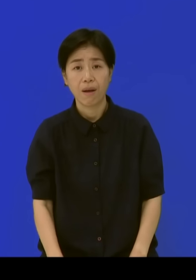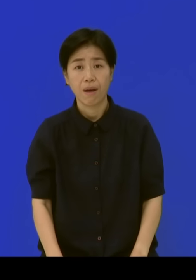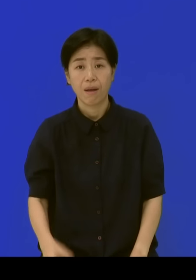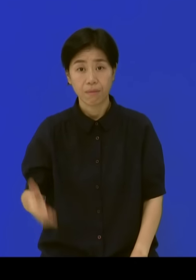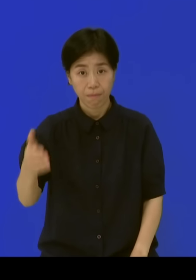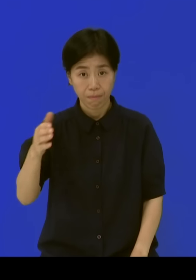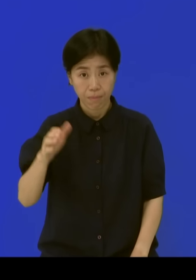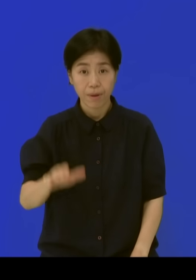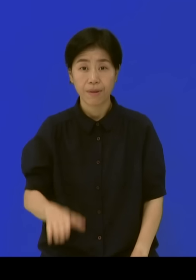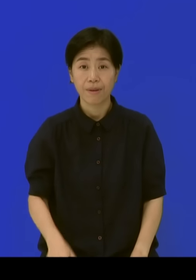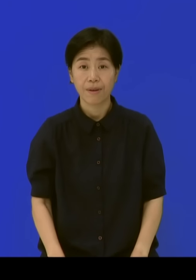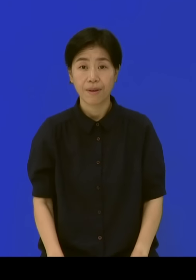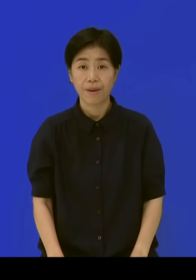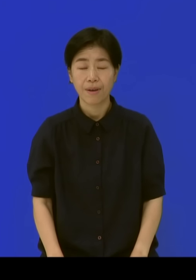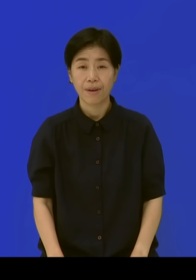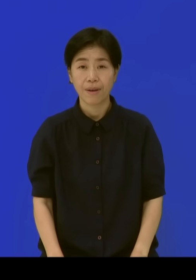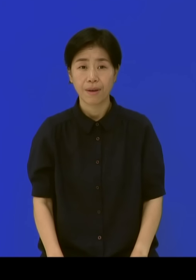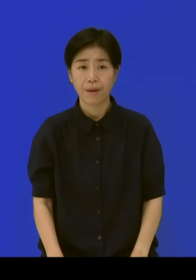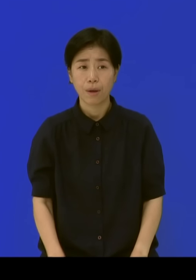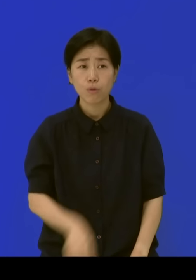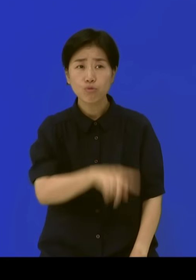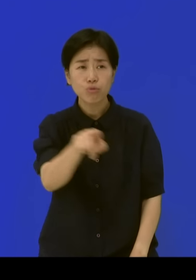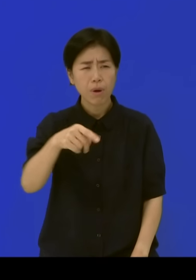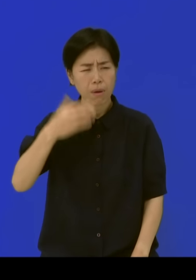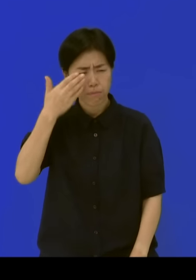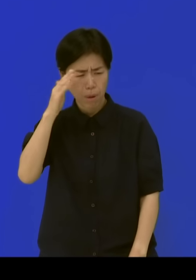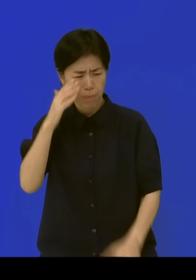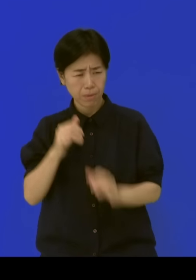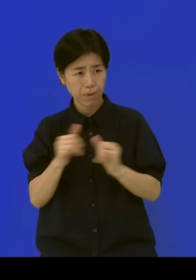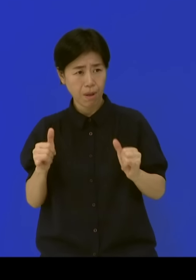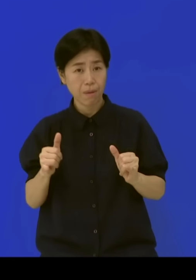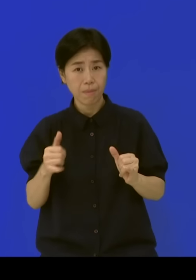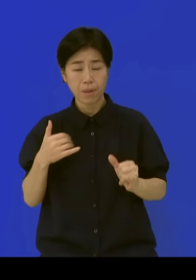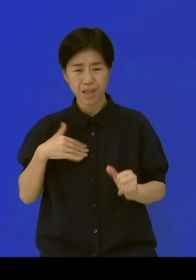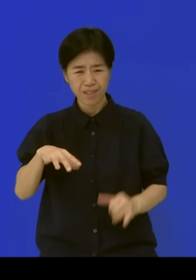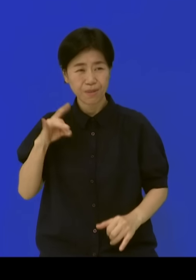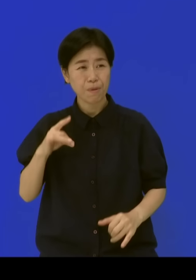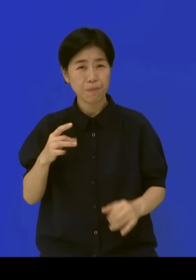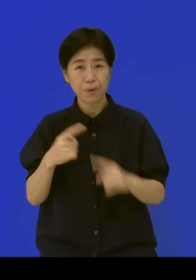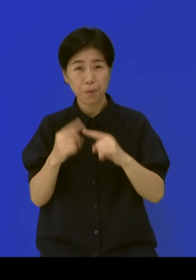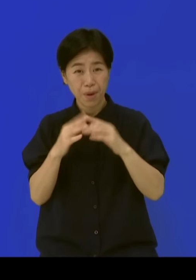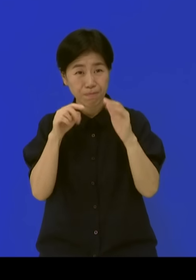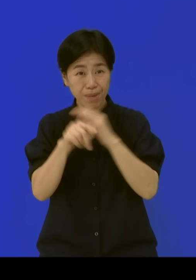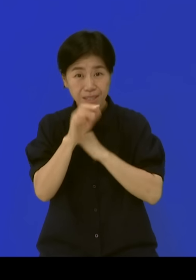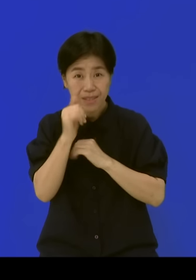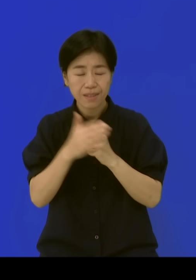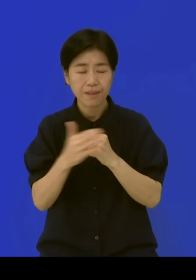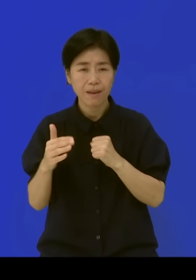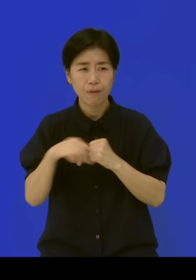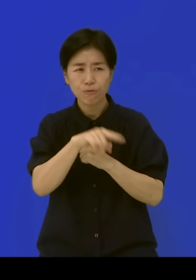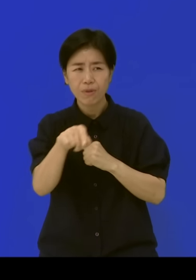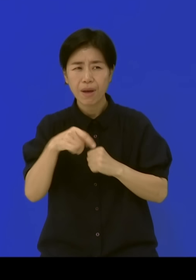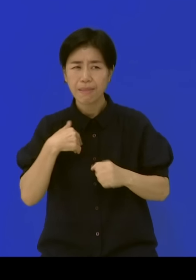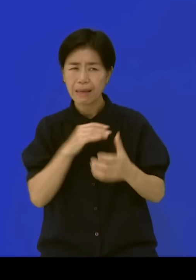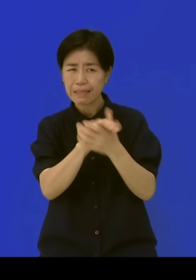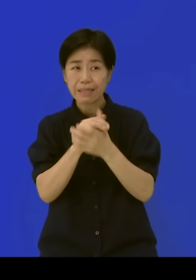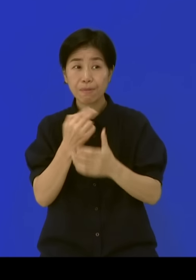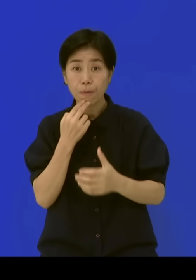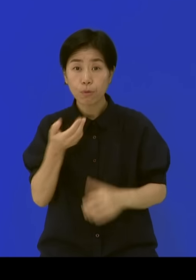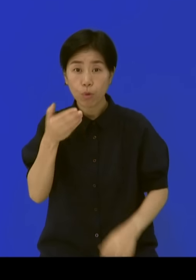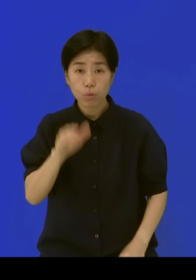교회에 있는 에서 저를 잘 알지 못했던 이제 온 지 얼마 안 됐으니까 그런 친구들이나 이제 누나들 형들